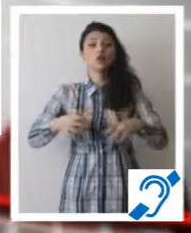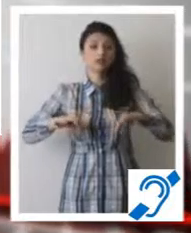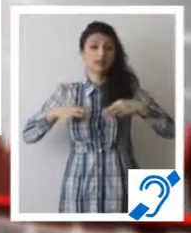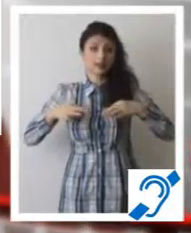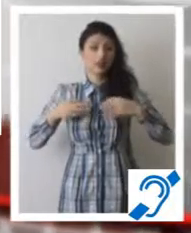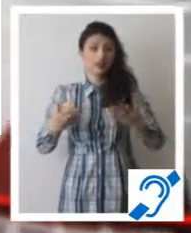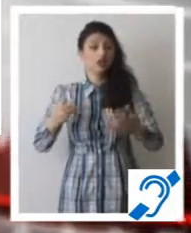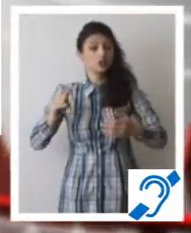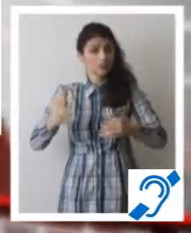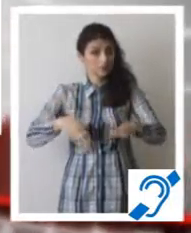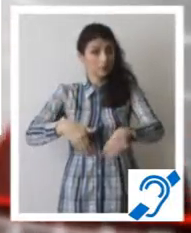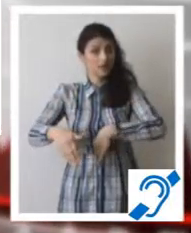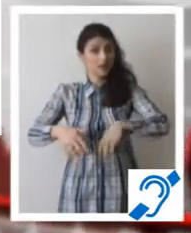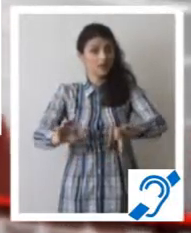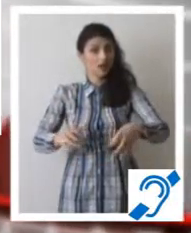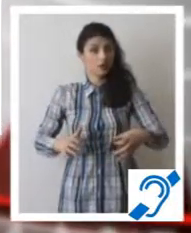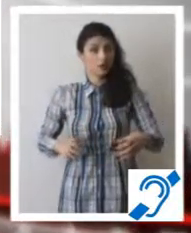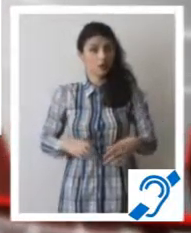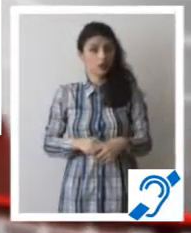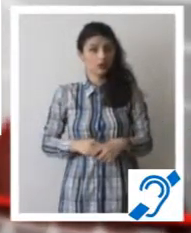ministrul Agriculturii, Achim Irimescu.